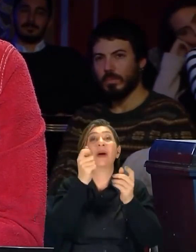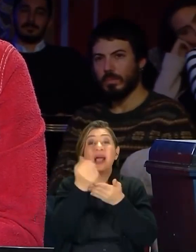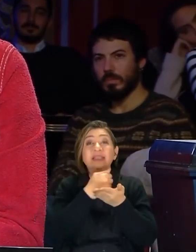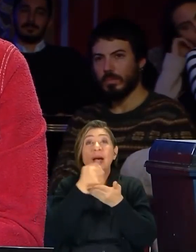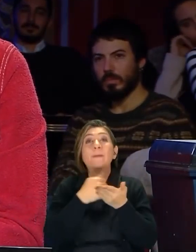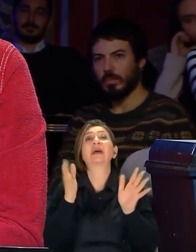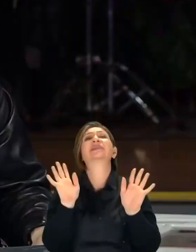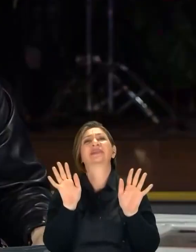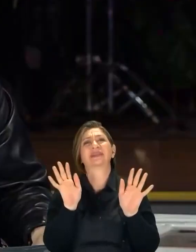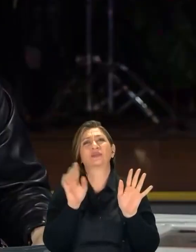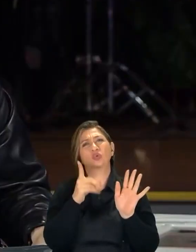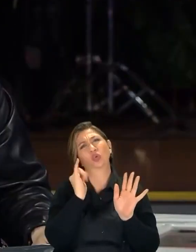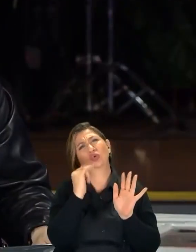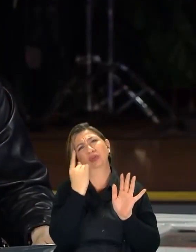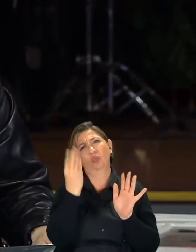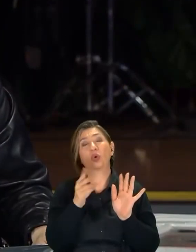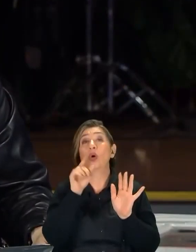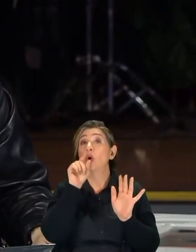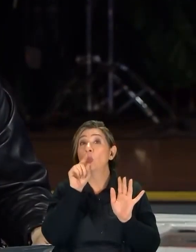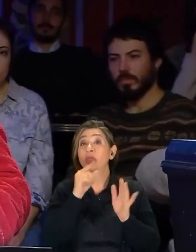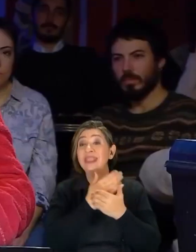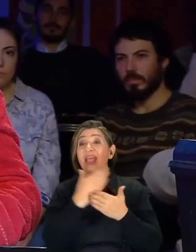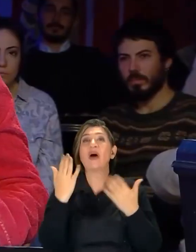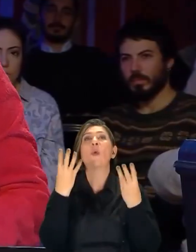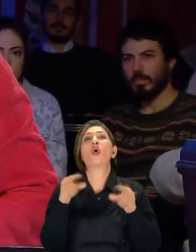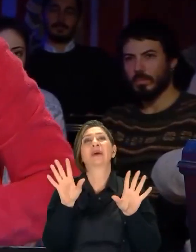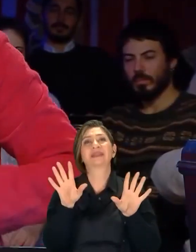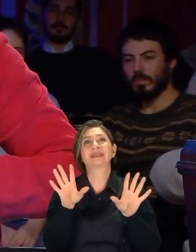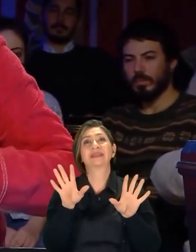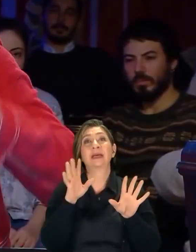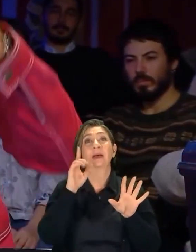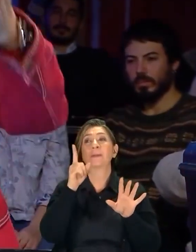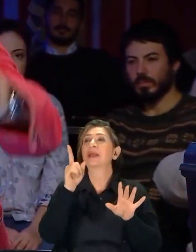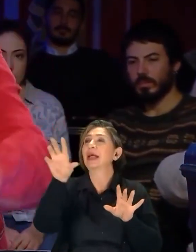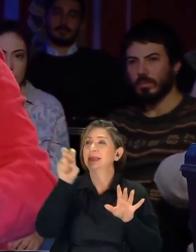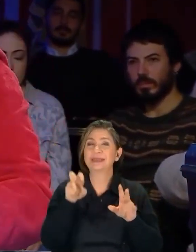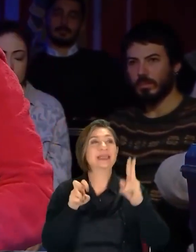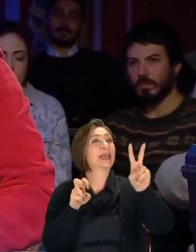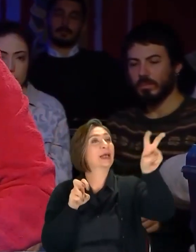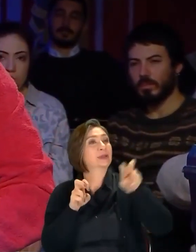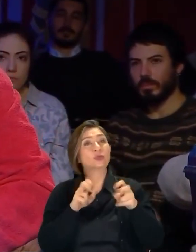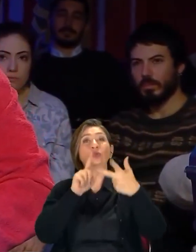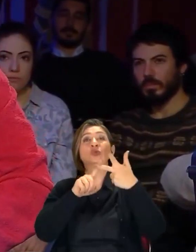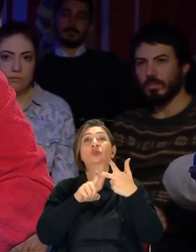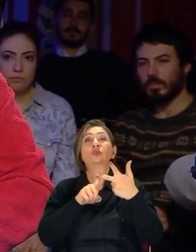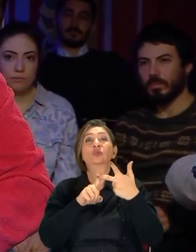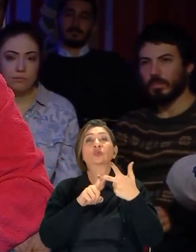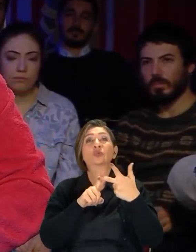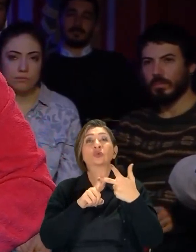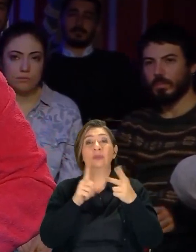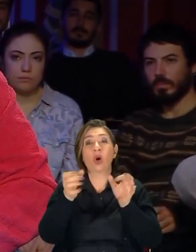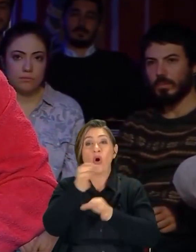kalkmasın bu çok kötü bir şey olur zaten bunun devamı gelmez Hani bir söyüş lersin iki söyüş lersin ü işte ü bir